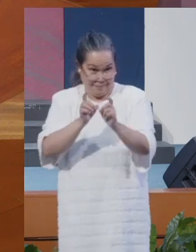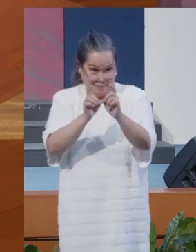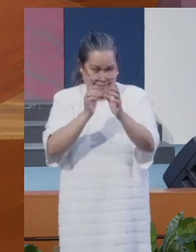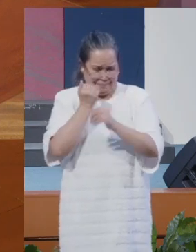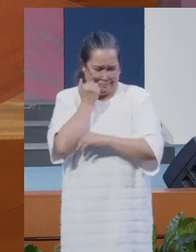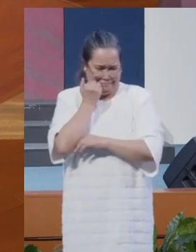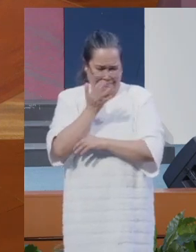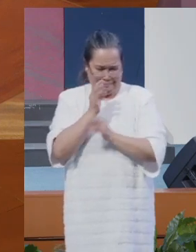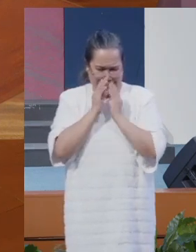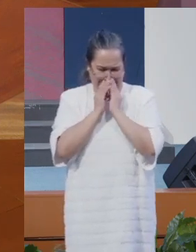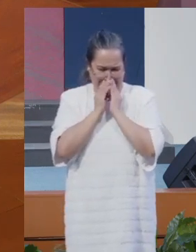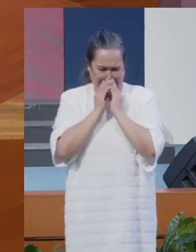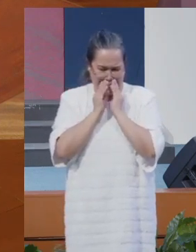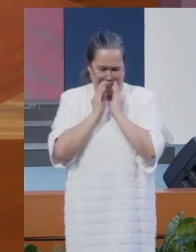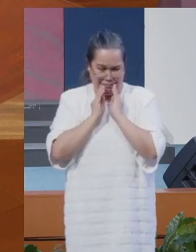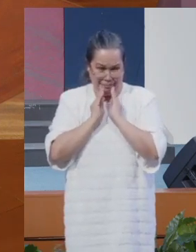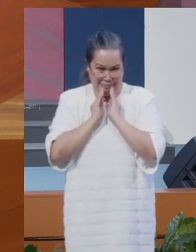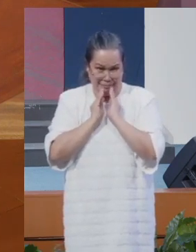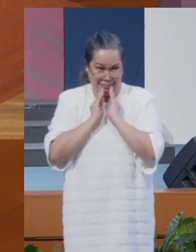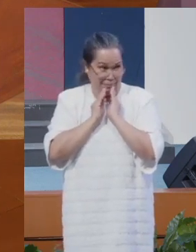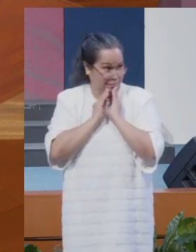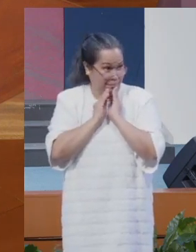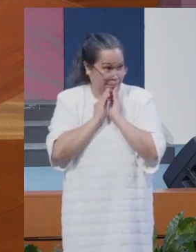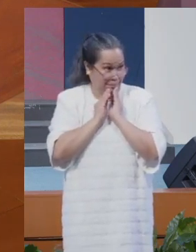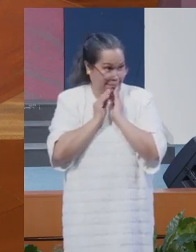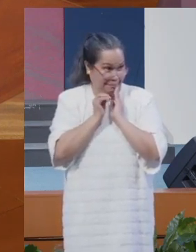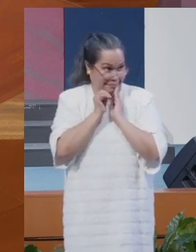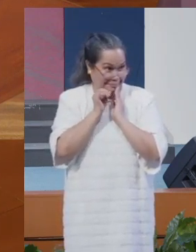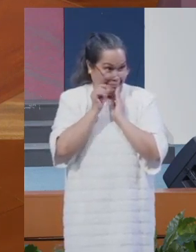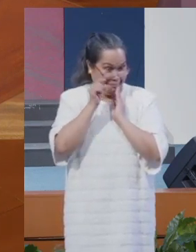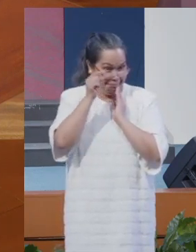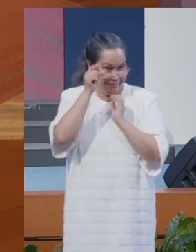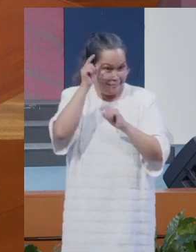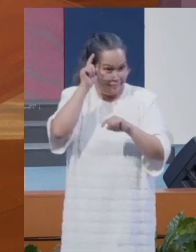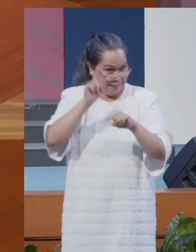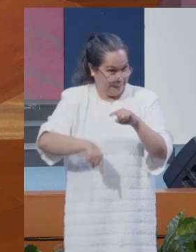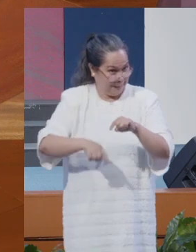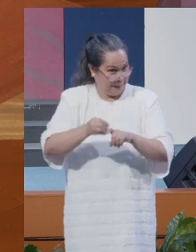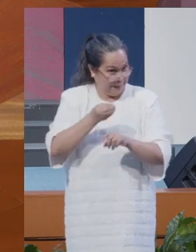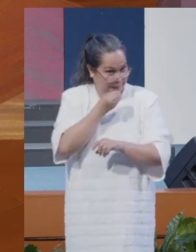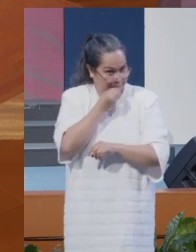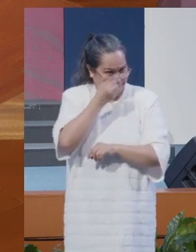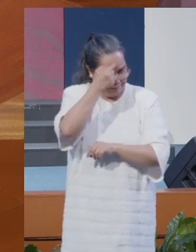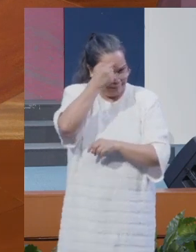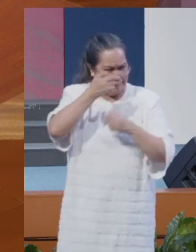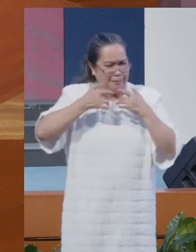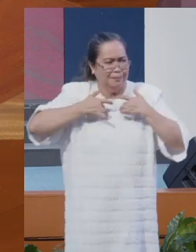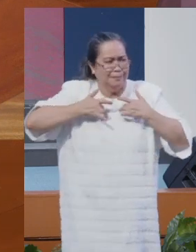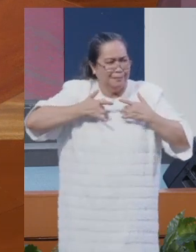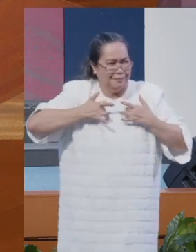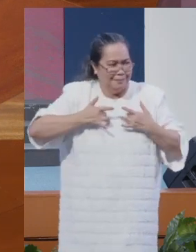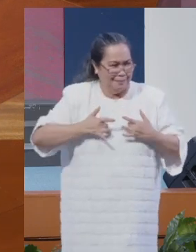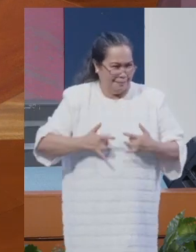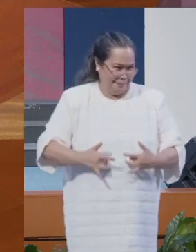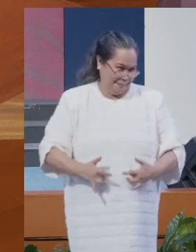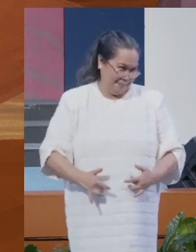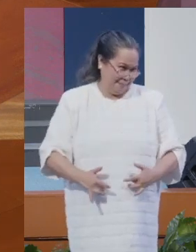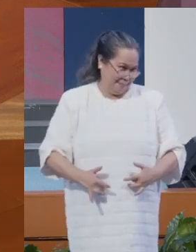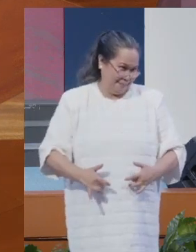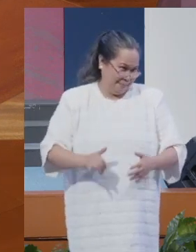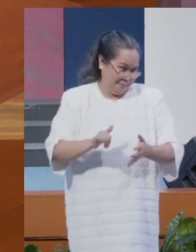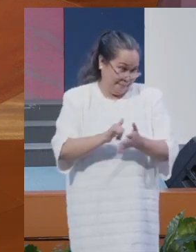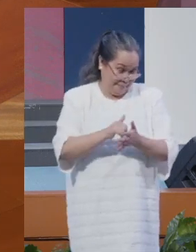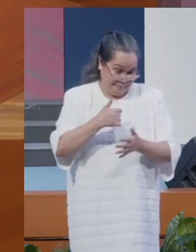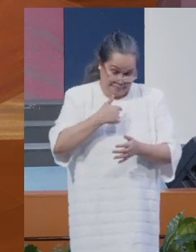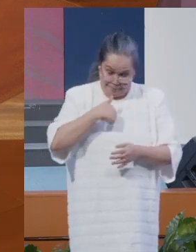niya? Hindi malayong isipin na during that time, hindi sila makakain dahil sa kalungkutan. So siguro yun ang sinasabi niya, while